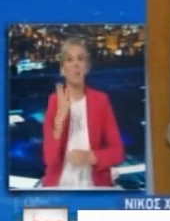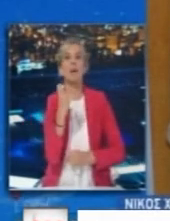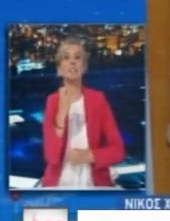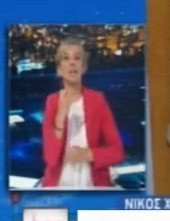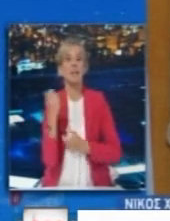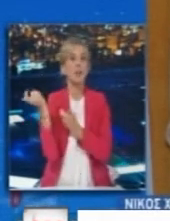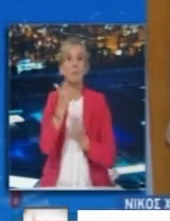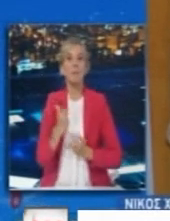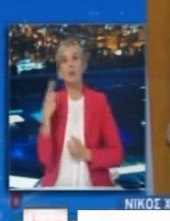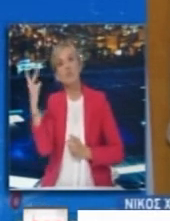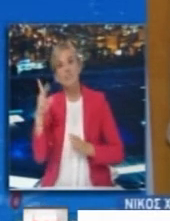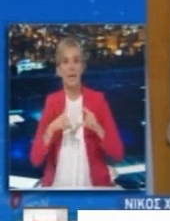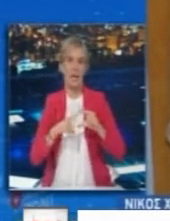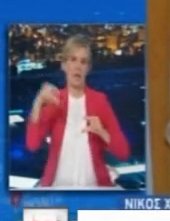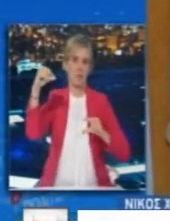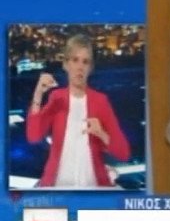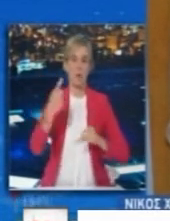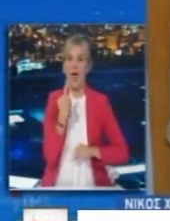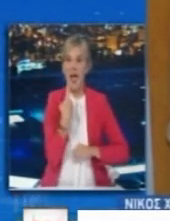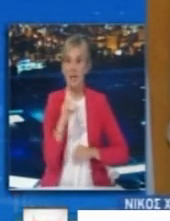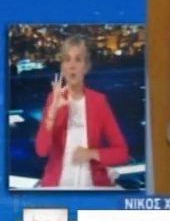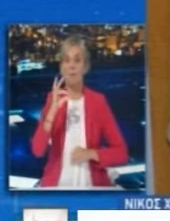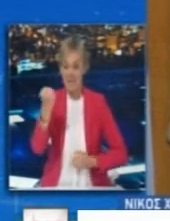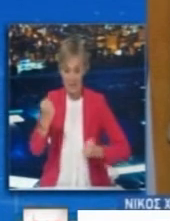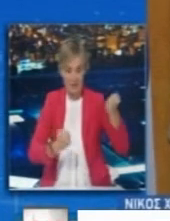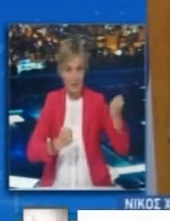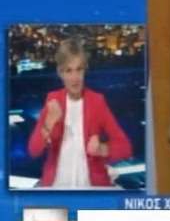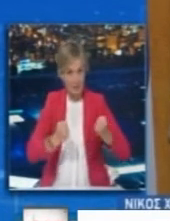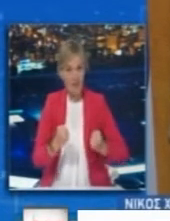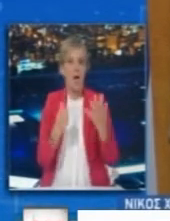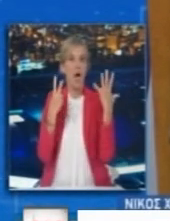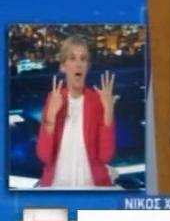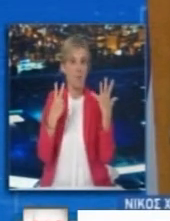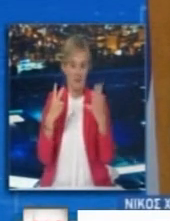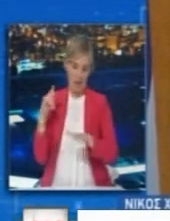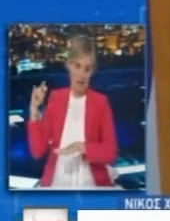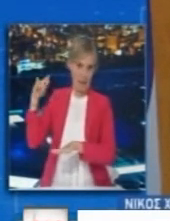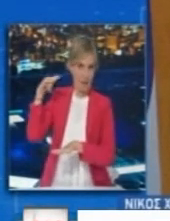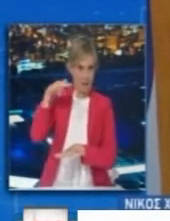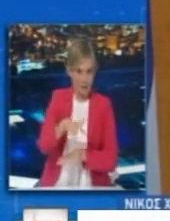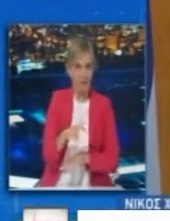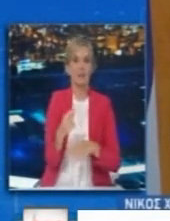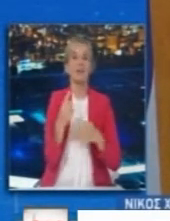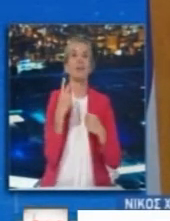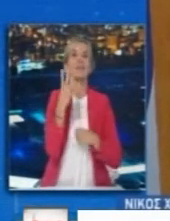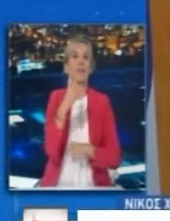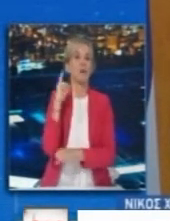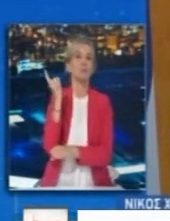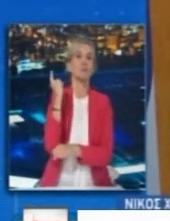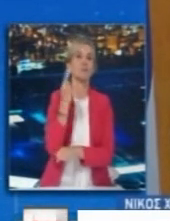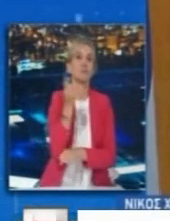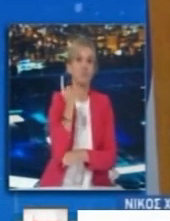150 οχήματα και μέχρι το τελευταίο φως επιχειρούσαν 7 αεροσκάφη και 11 ελικόπτερα, εκ των οποίων τα 2 για εναέριο